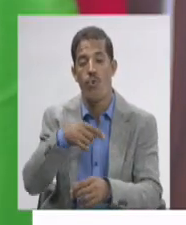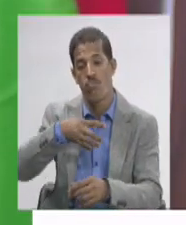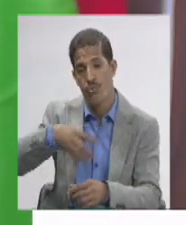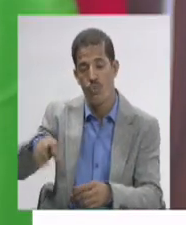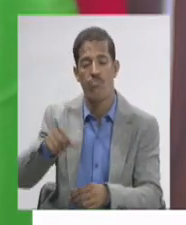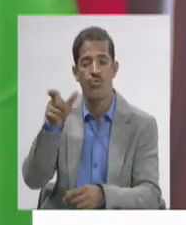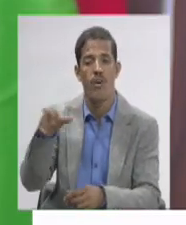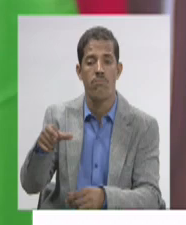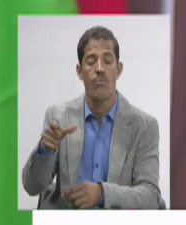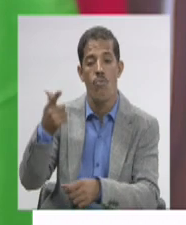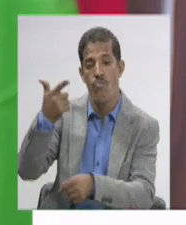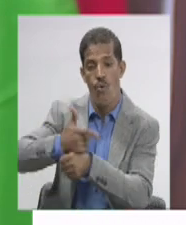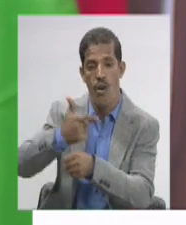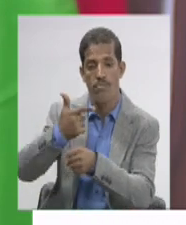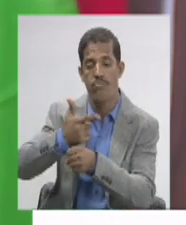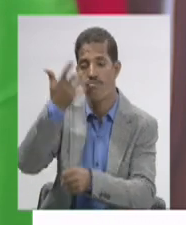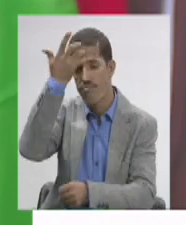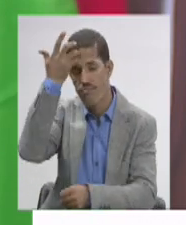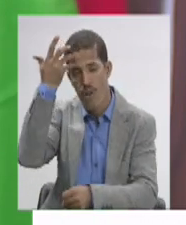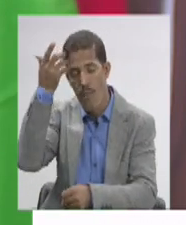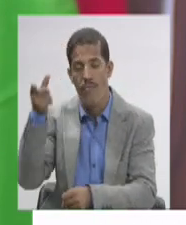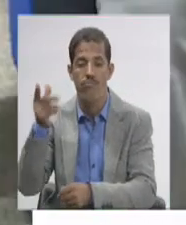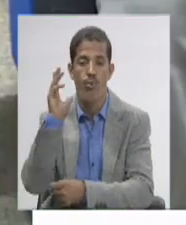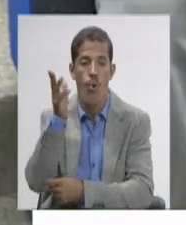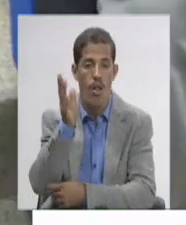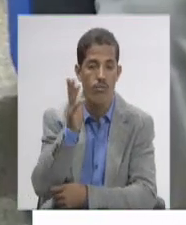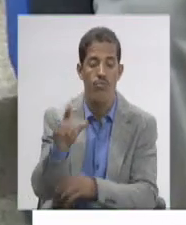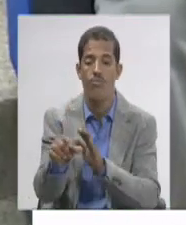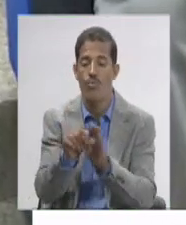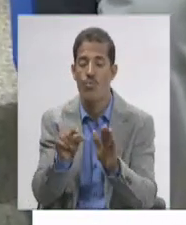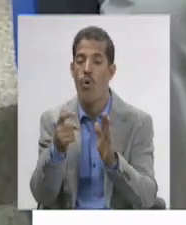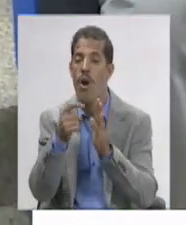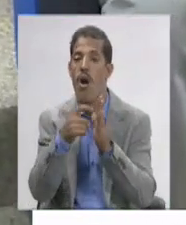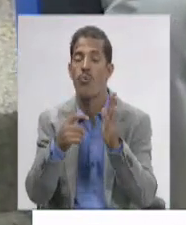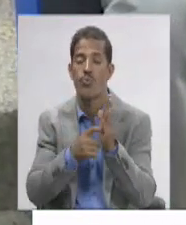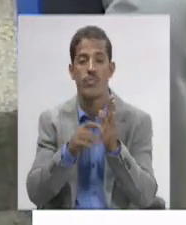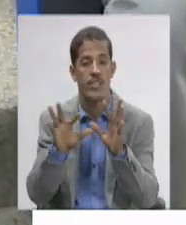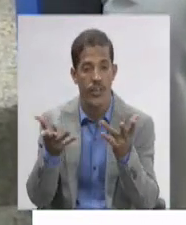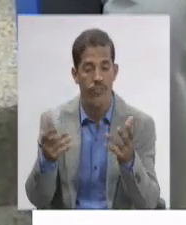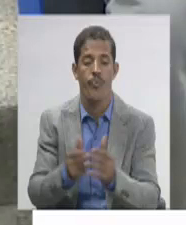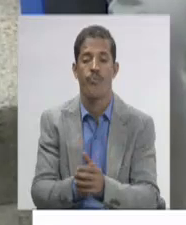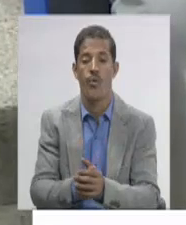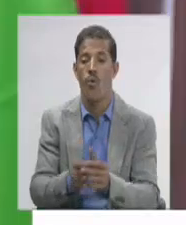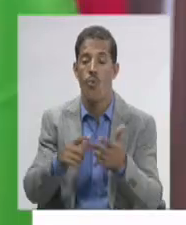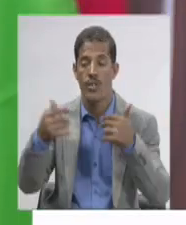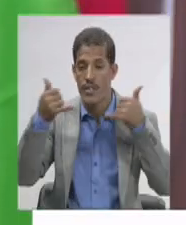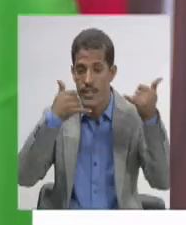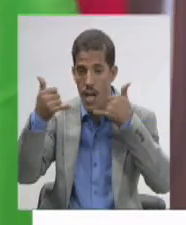الاساتذه الجامعيين محاضرات في مجال القانون والاقتصاد